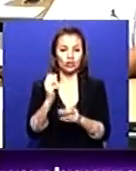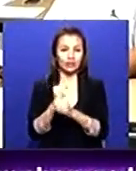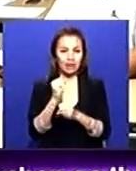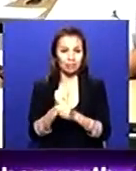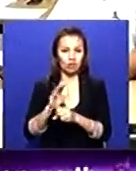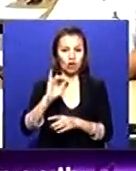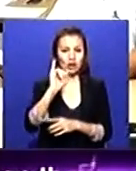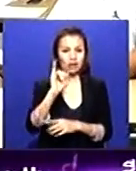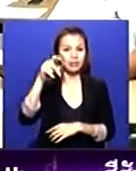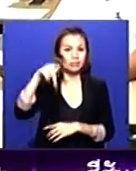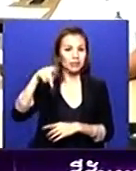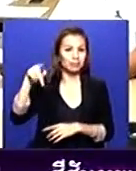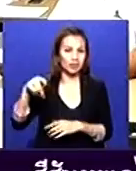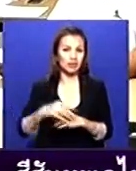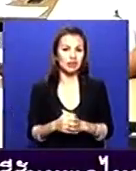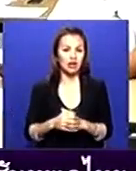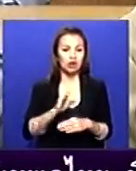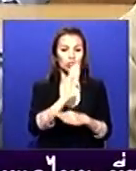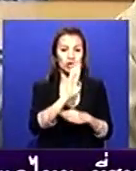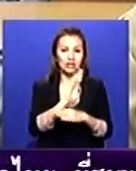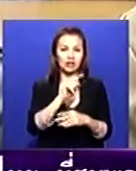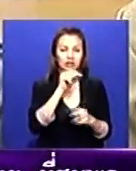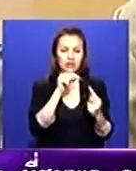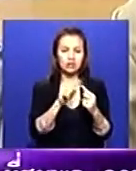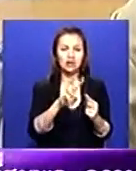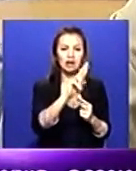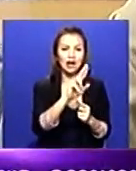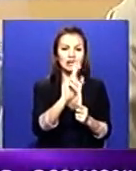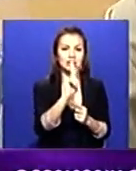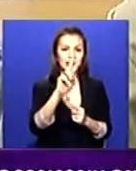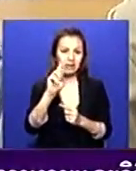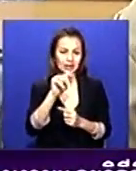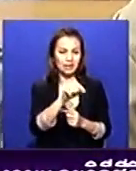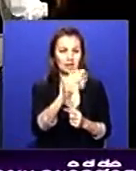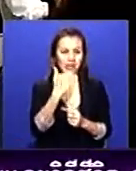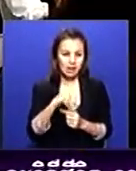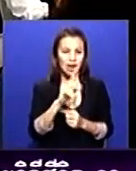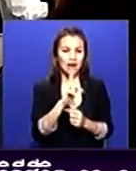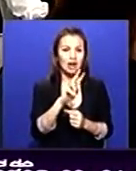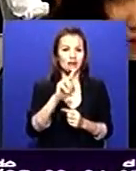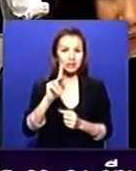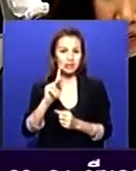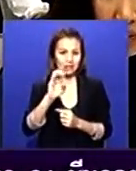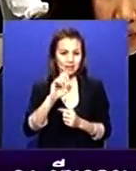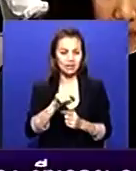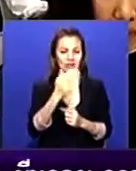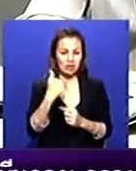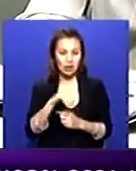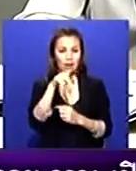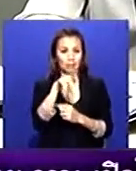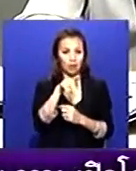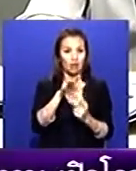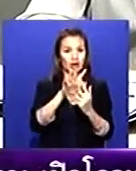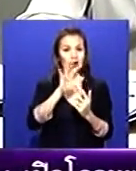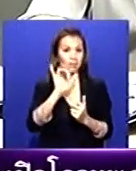IPP ได้แก่บริษัทผลิตไฟฟ้าราชบุรีโฮลดิ้งบริษัทผลิตไฟฟ้าราชบุรีพาวเวอร์ทรายเอนจิเนียร์